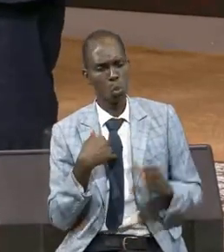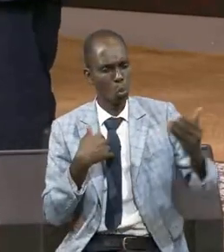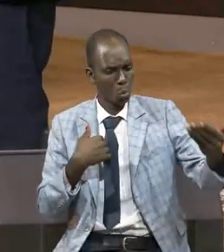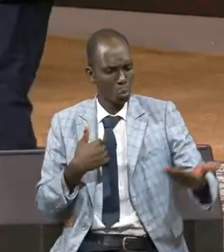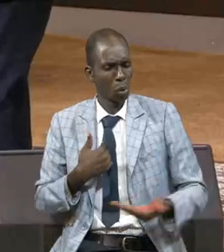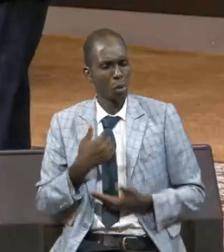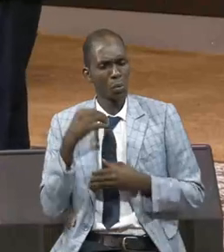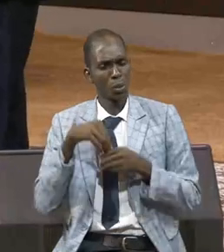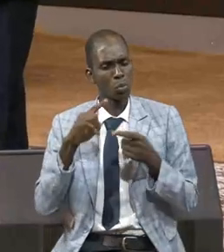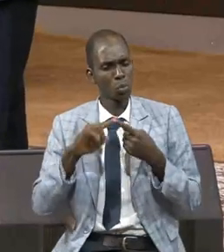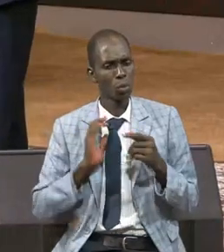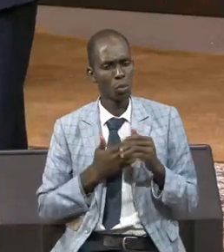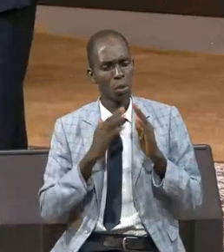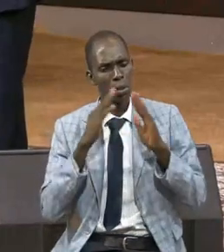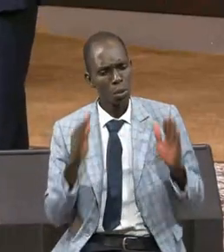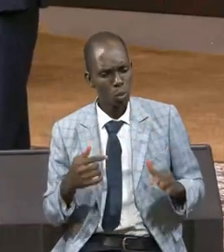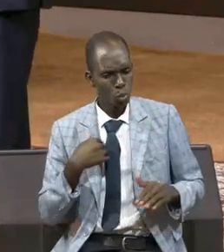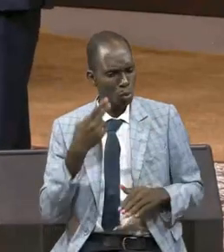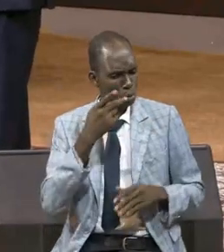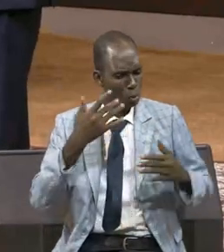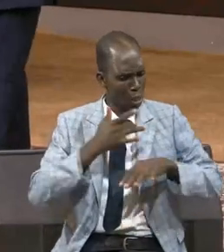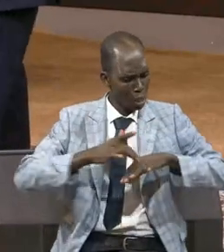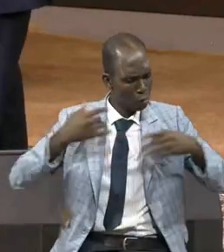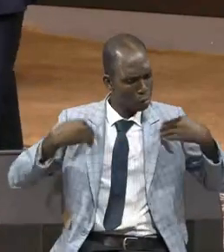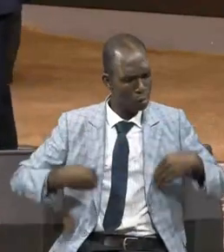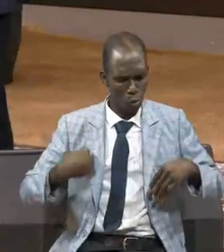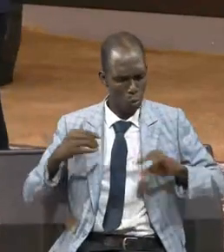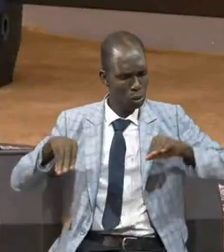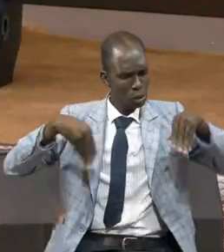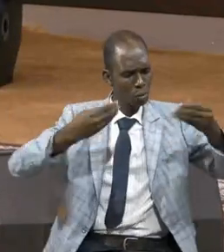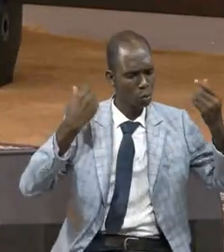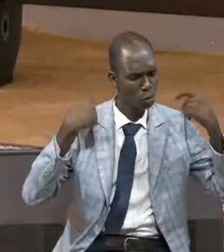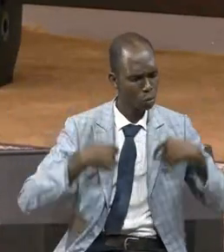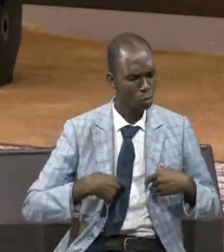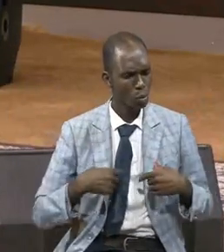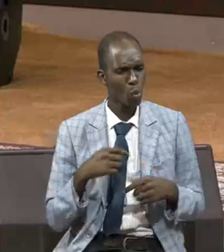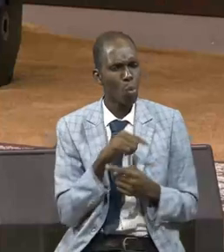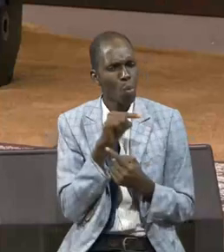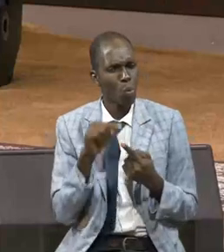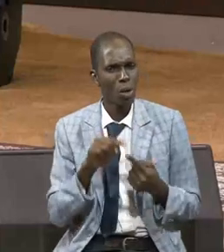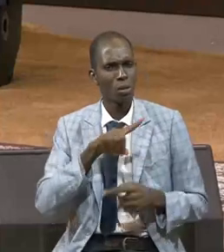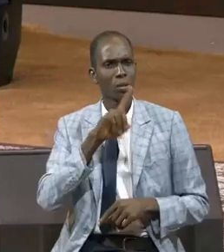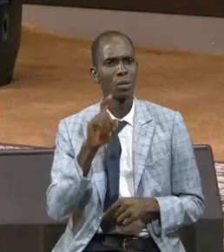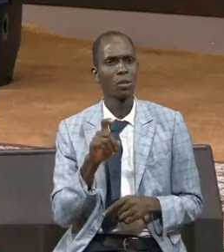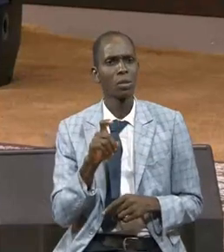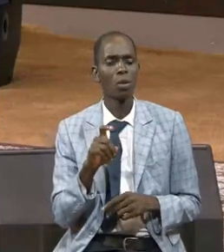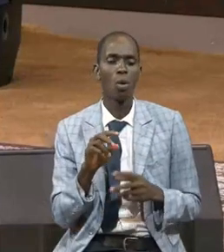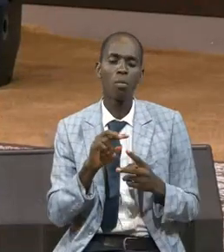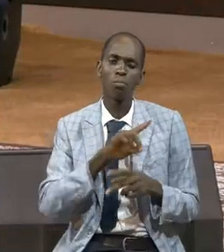vu étranger et t'avons-nous recueilli, ou nu et t'avons-nous vêtu? 39.